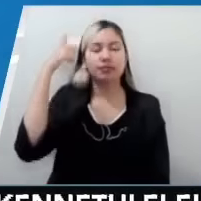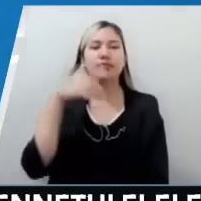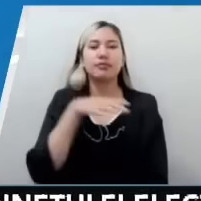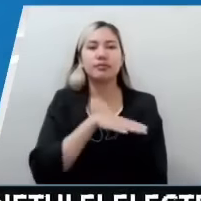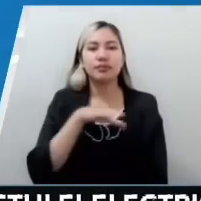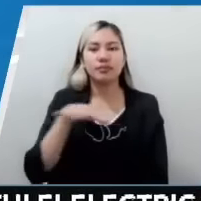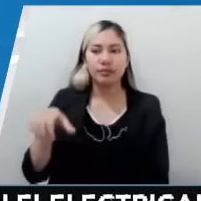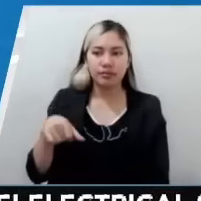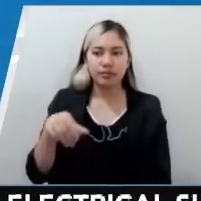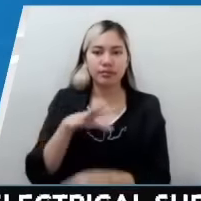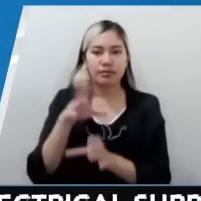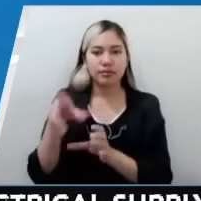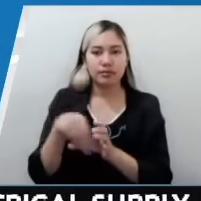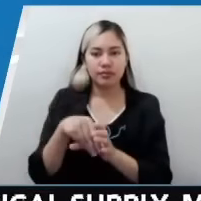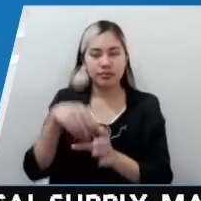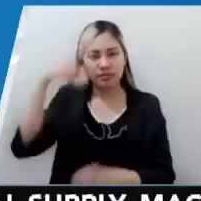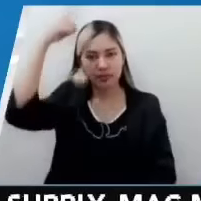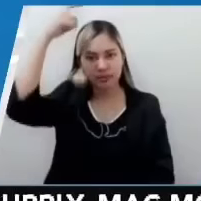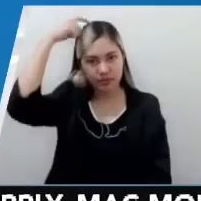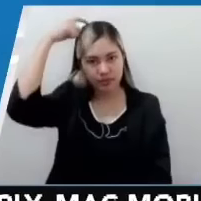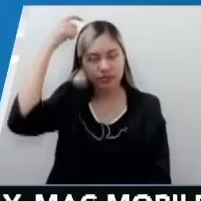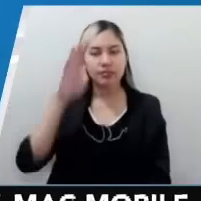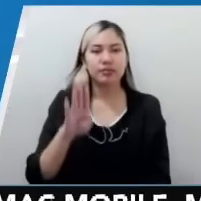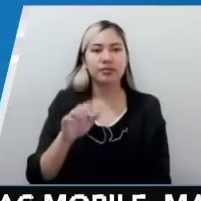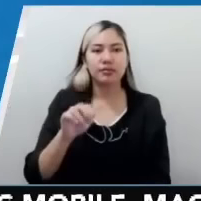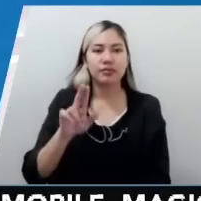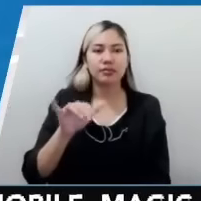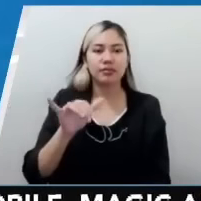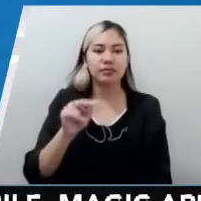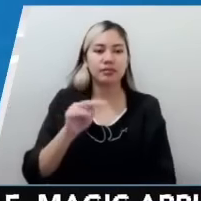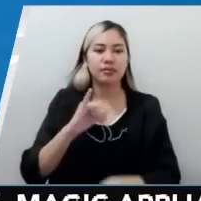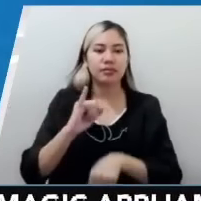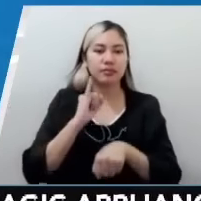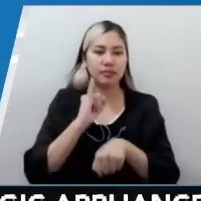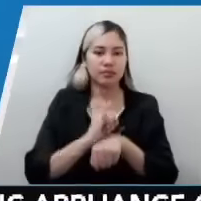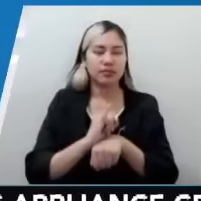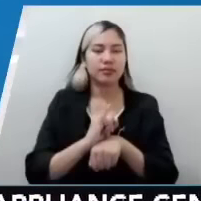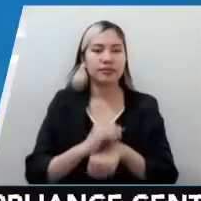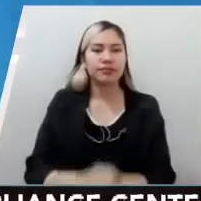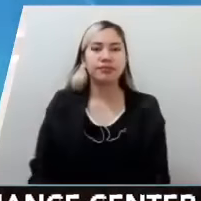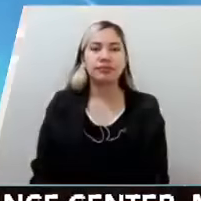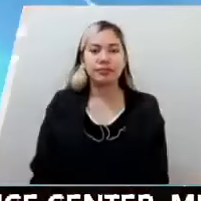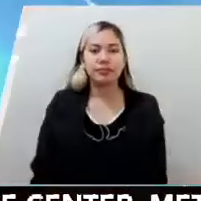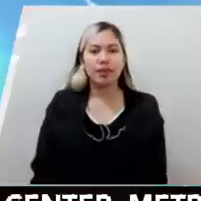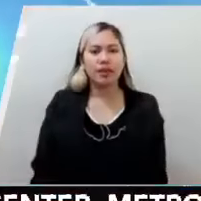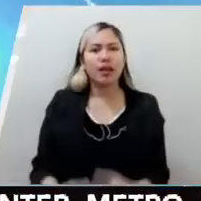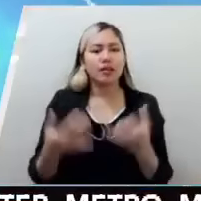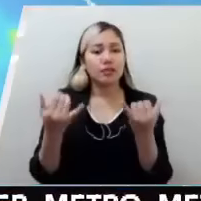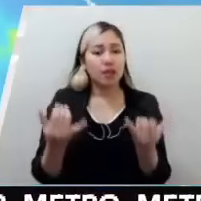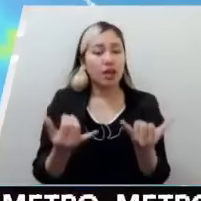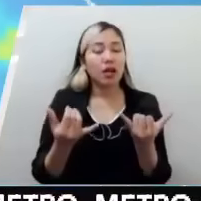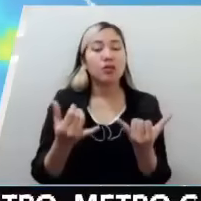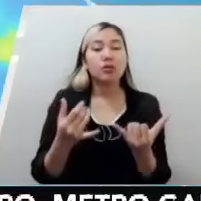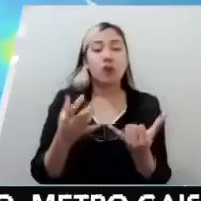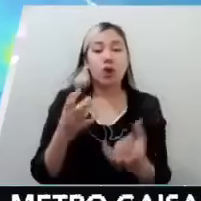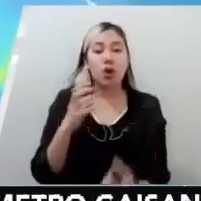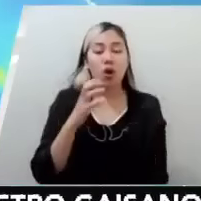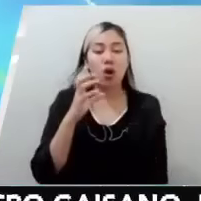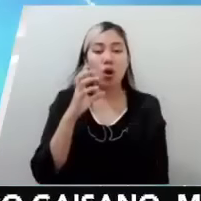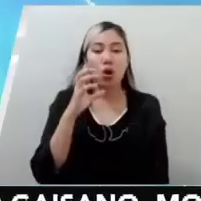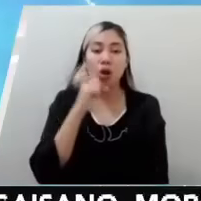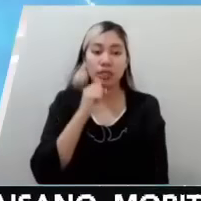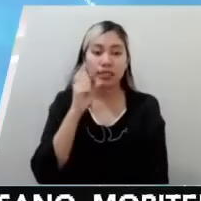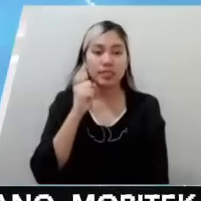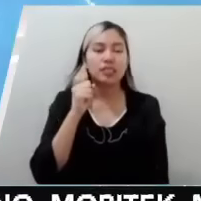ang Batanes at Babuyan Islands dahil din po sa habagat nakataas ngayon ang orange rainfall warning sa Bataan at maging sa